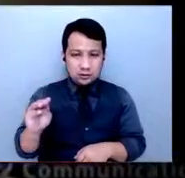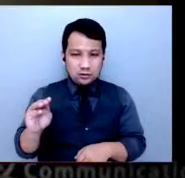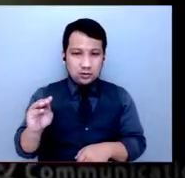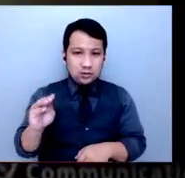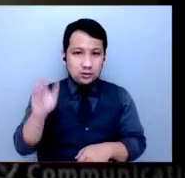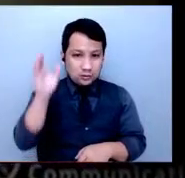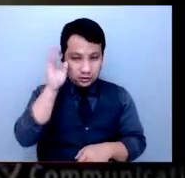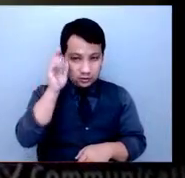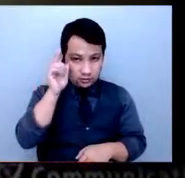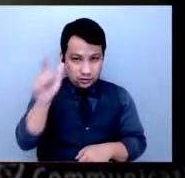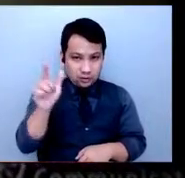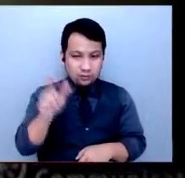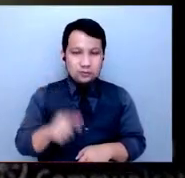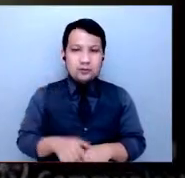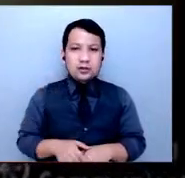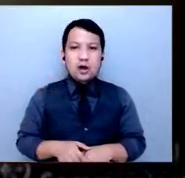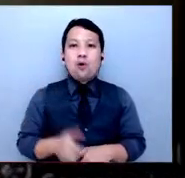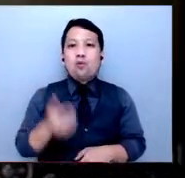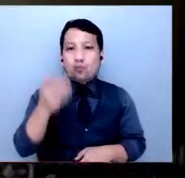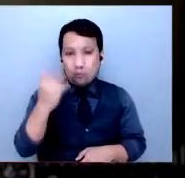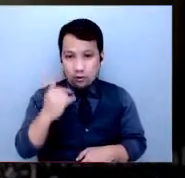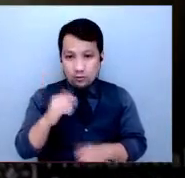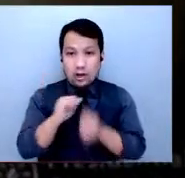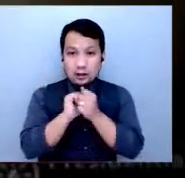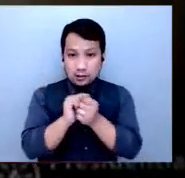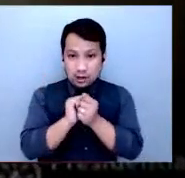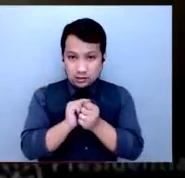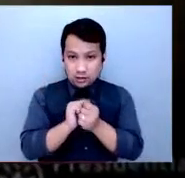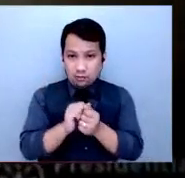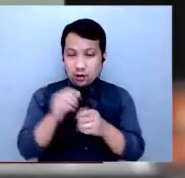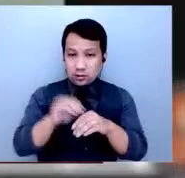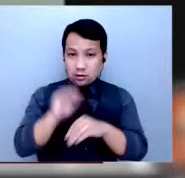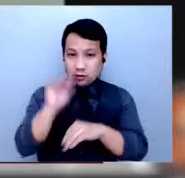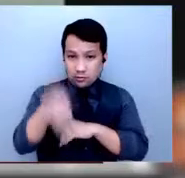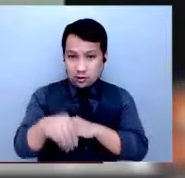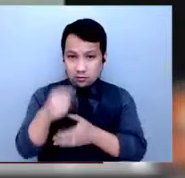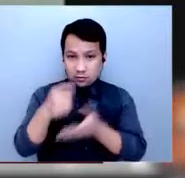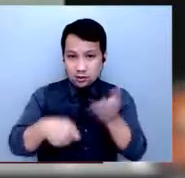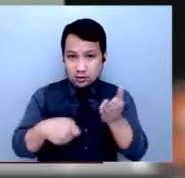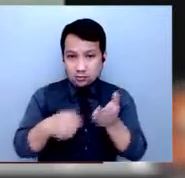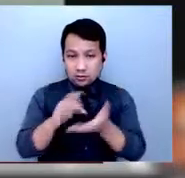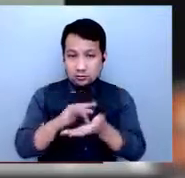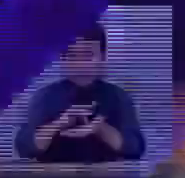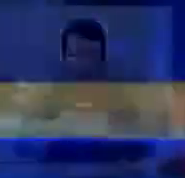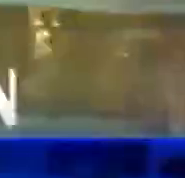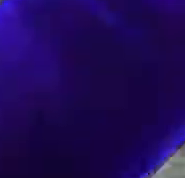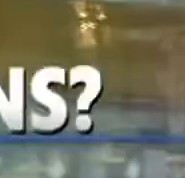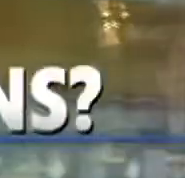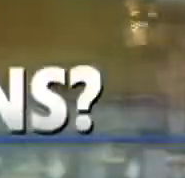Christopher Lau na umunay dawit din sa biniling overpriced medical supplies.